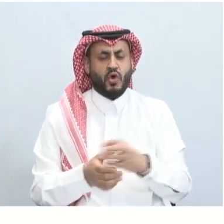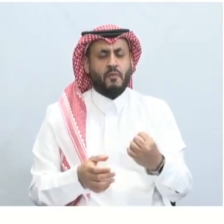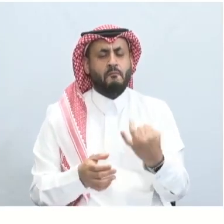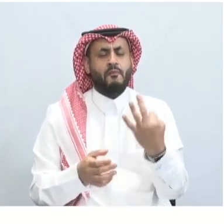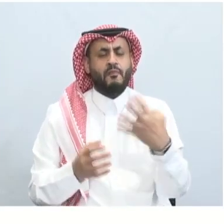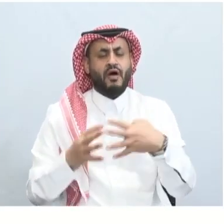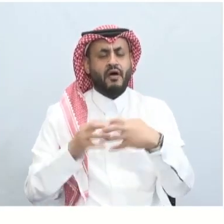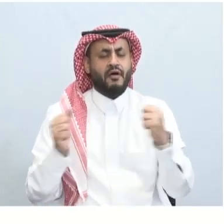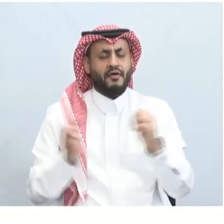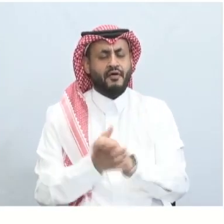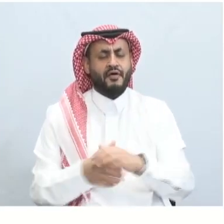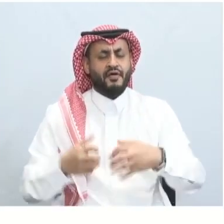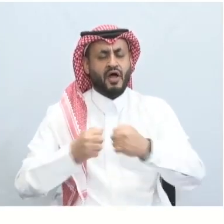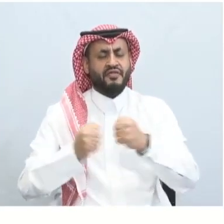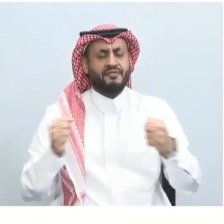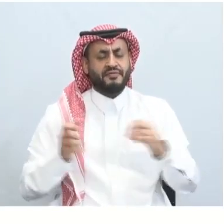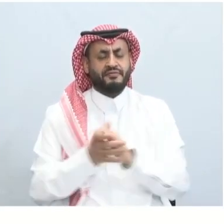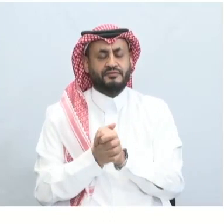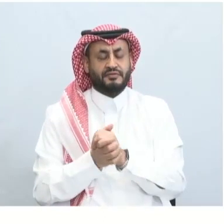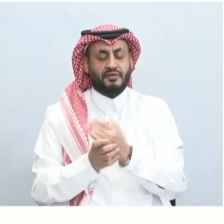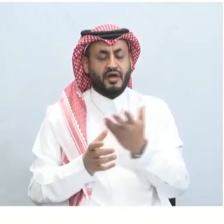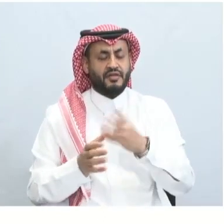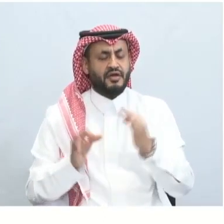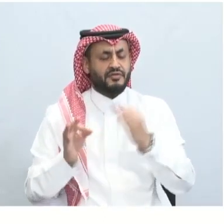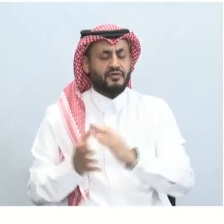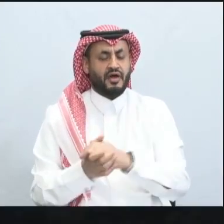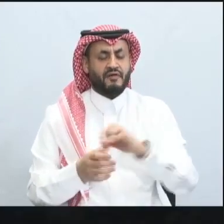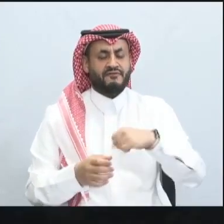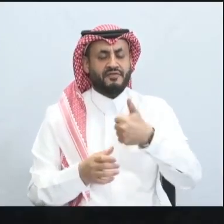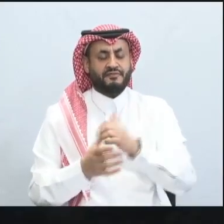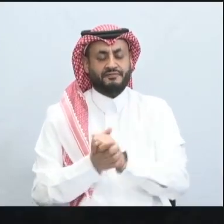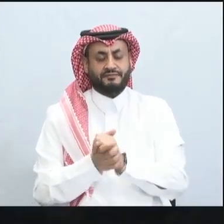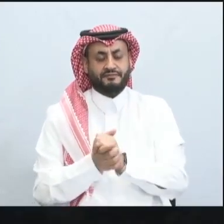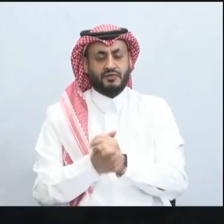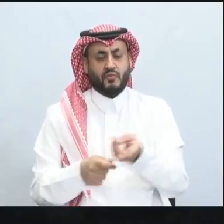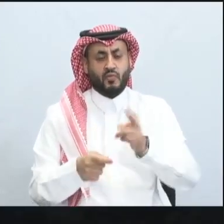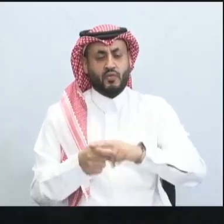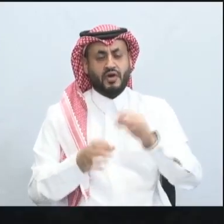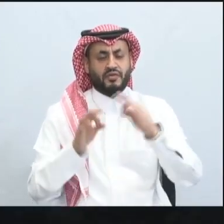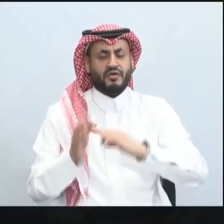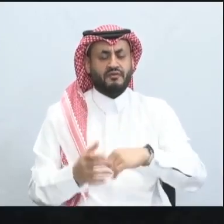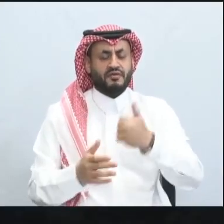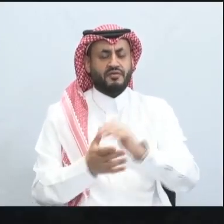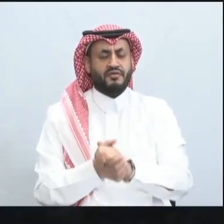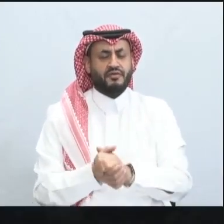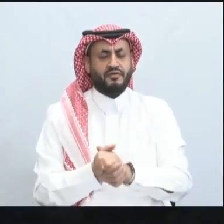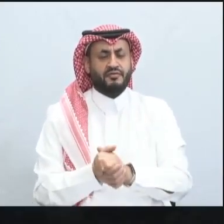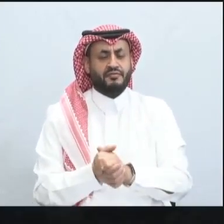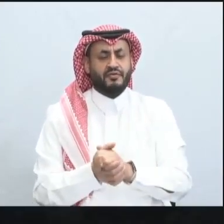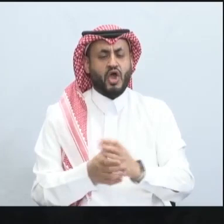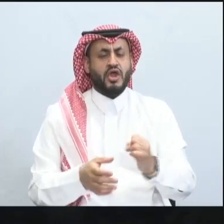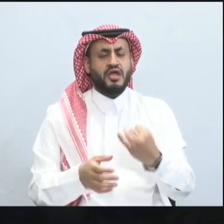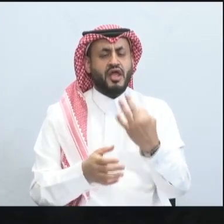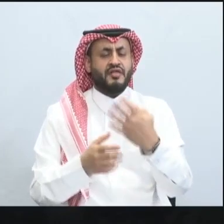المعاني العظيمه فهذا مما يدل على فضلها ايضا مما يدل على فضلها كثره اسماء هذه